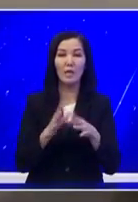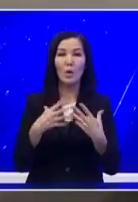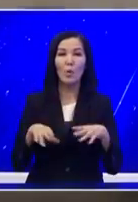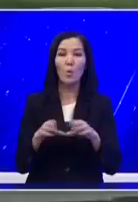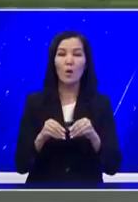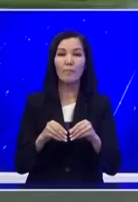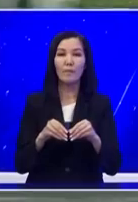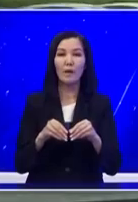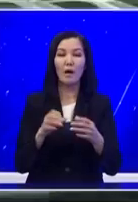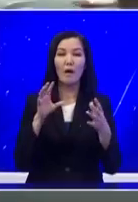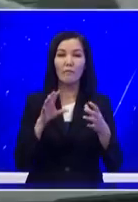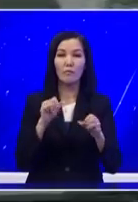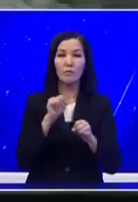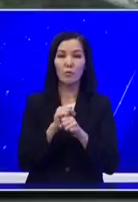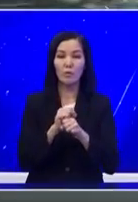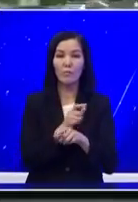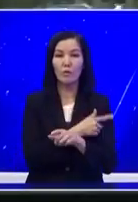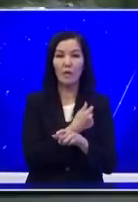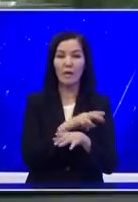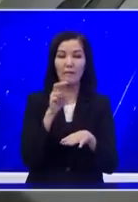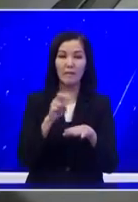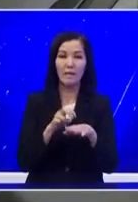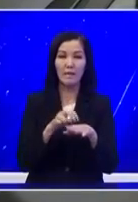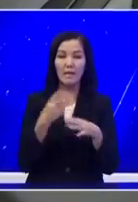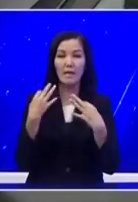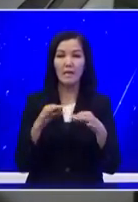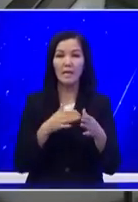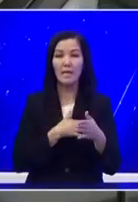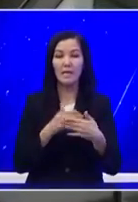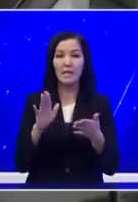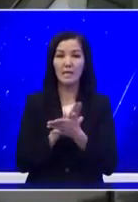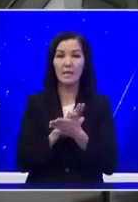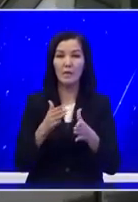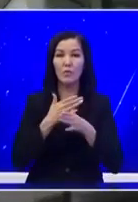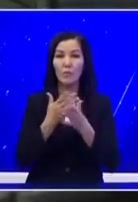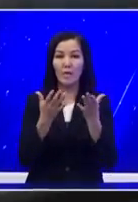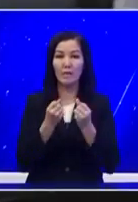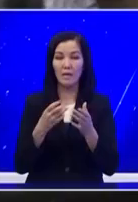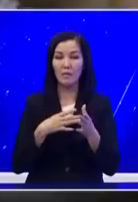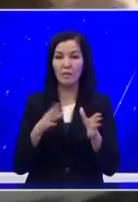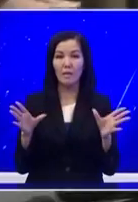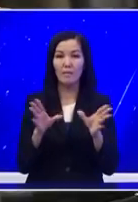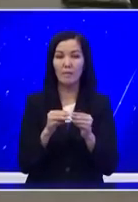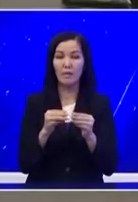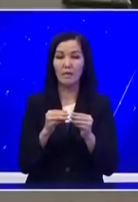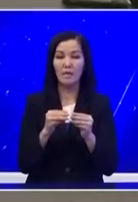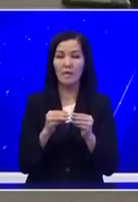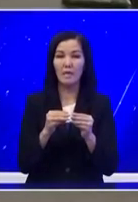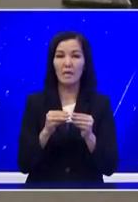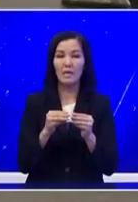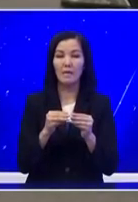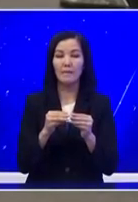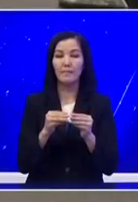де тоқтап тұр. Қалалық емхана мамандары сондықтан еріктілер көмегіне жүгінуде. Жұмыла көтерген жүк жеңілдейді. Создали